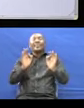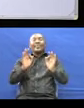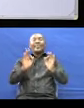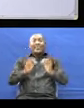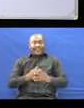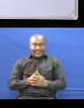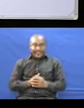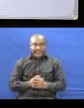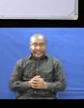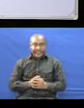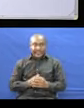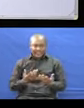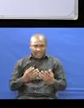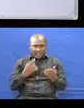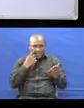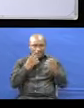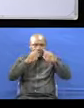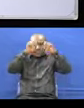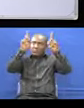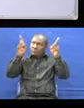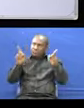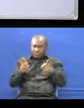kabisa. Kuna vyumba vingapi?